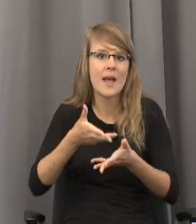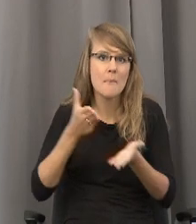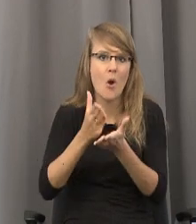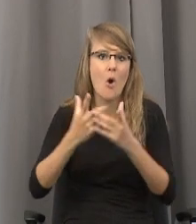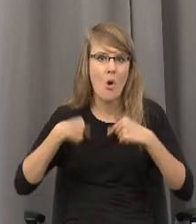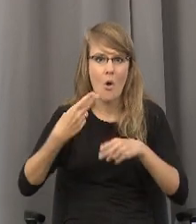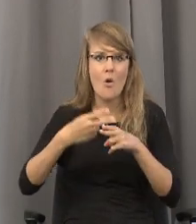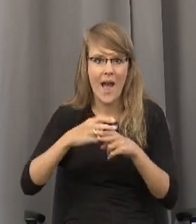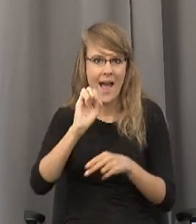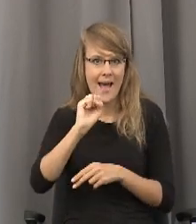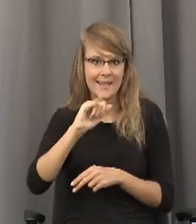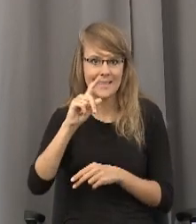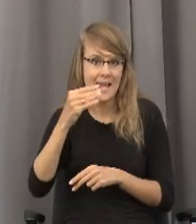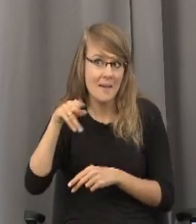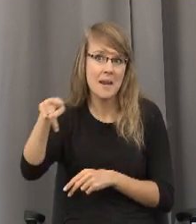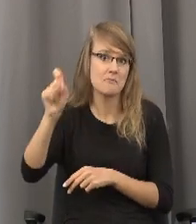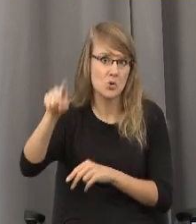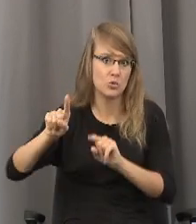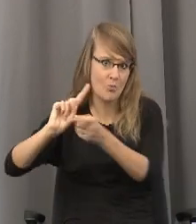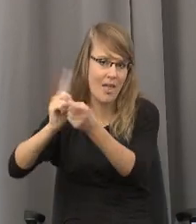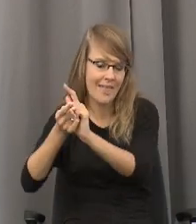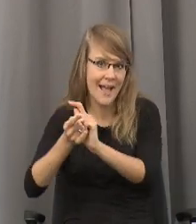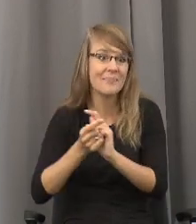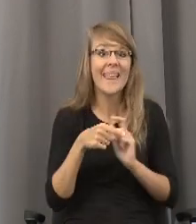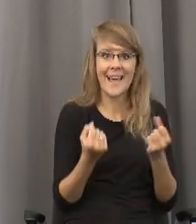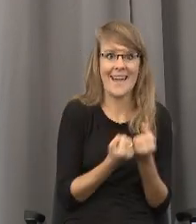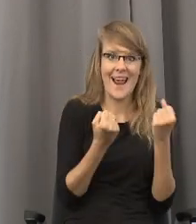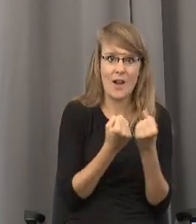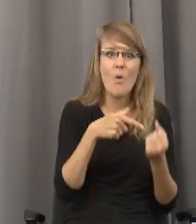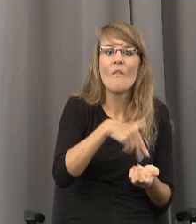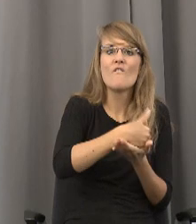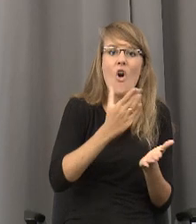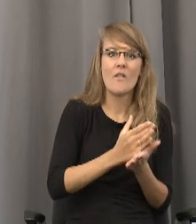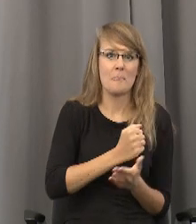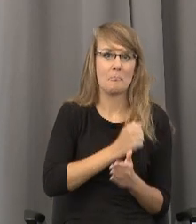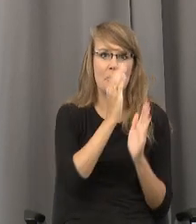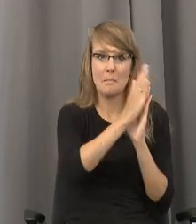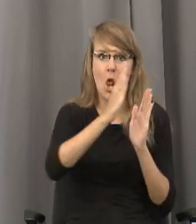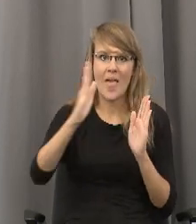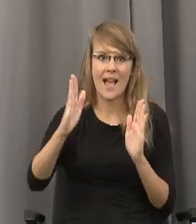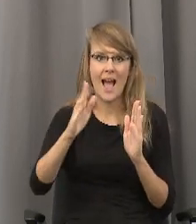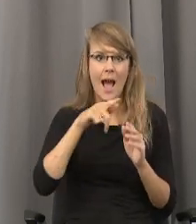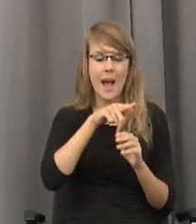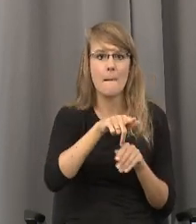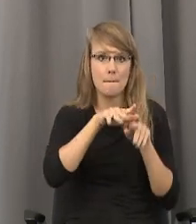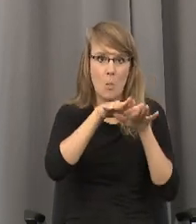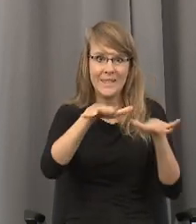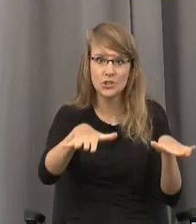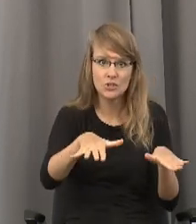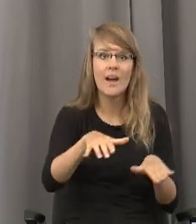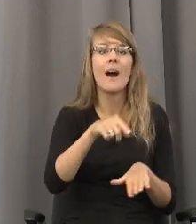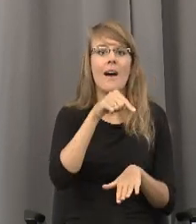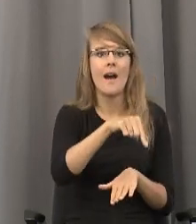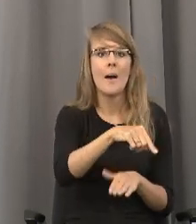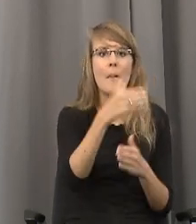Alzheimera zorganizowało tam spotkanie. W Krakowie, w Wojewódzkiej Bibliotece Publicznej, Biblioteka Publiczna